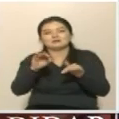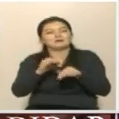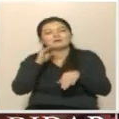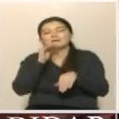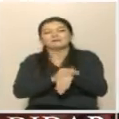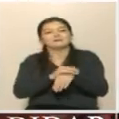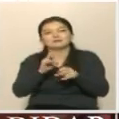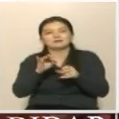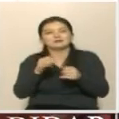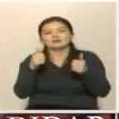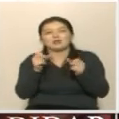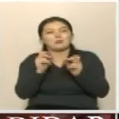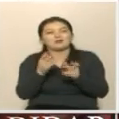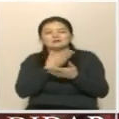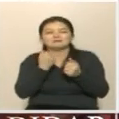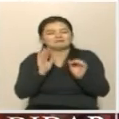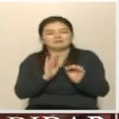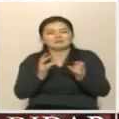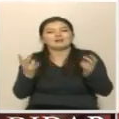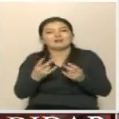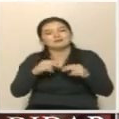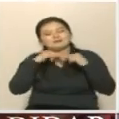жанр Руслан волжан не Оскол саламанд хаипов